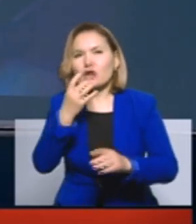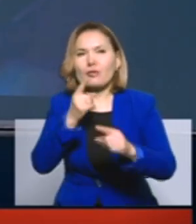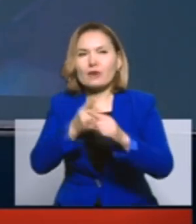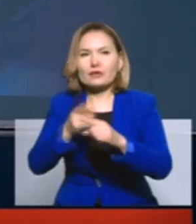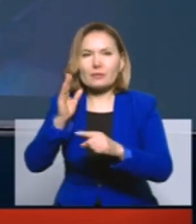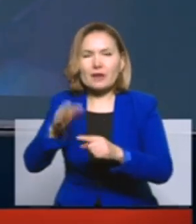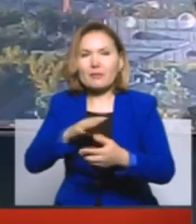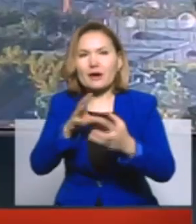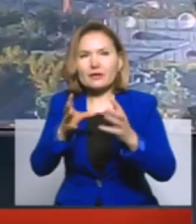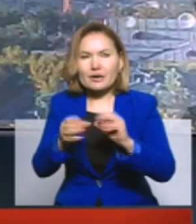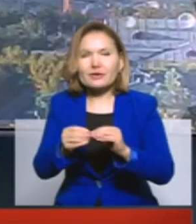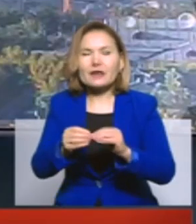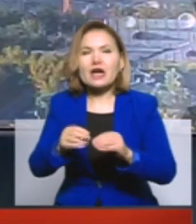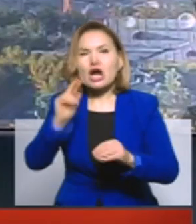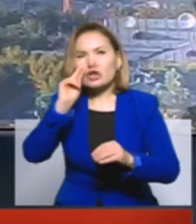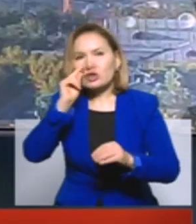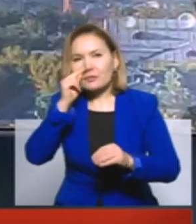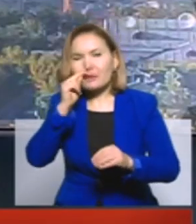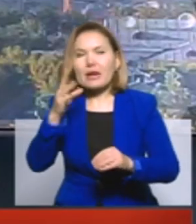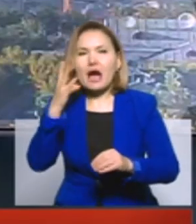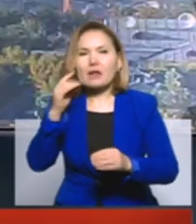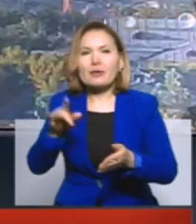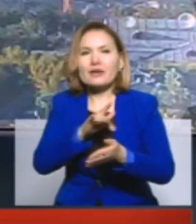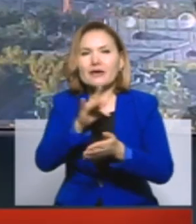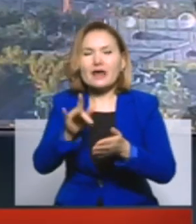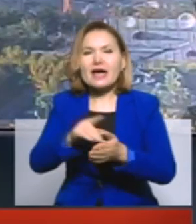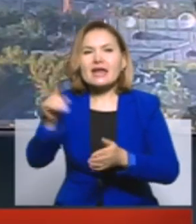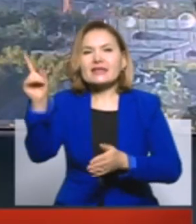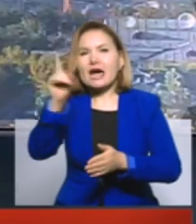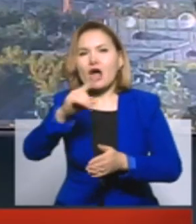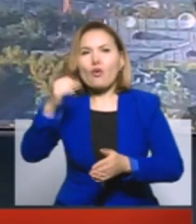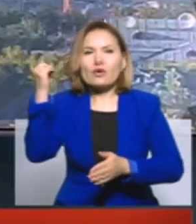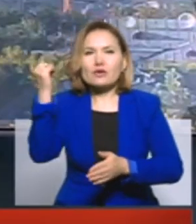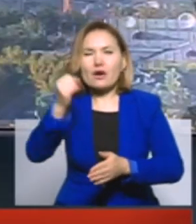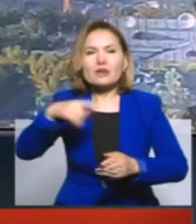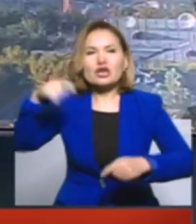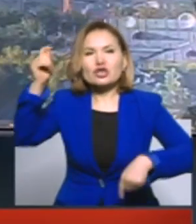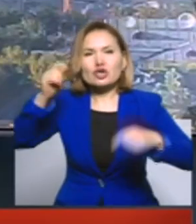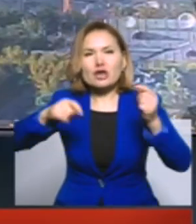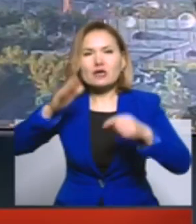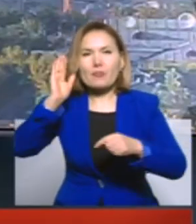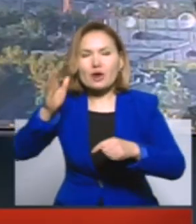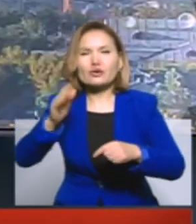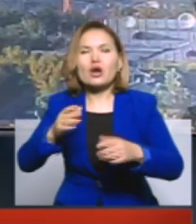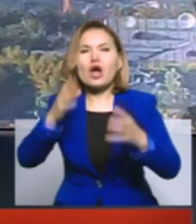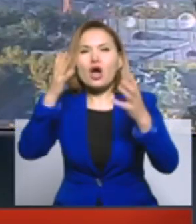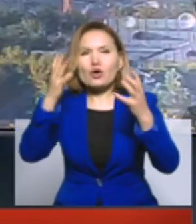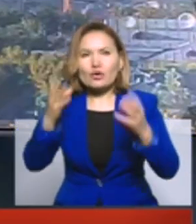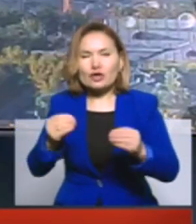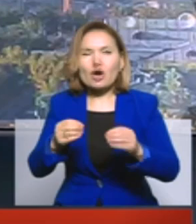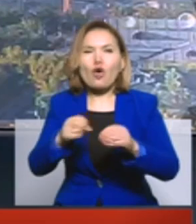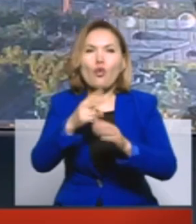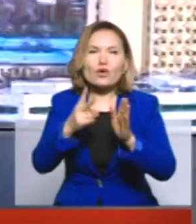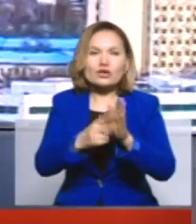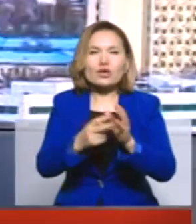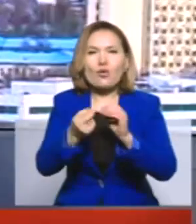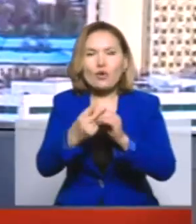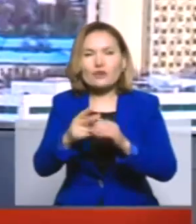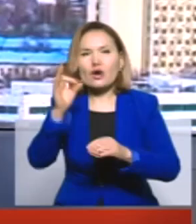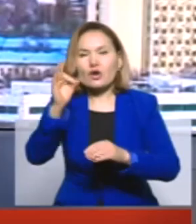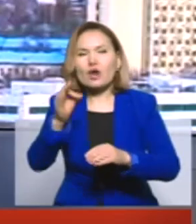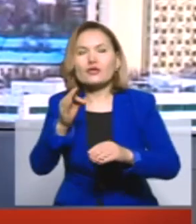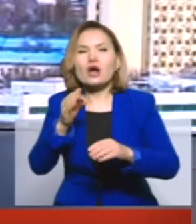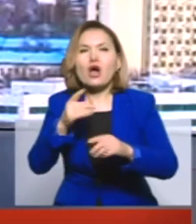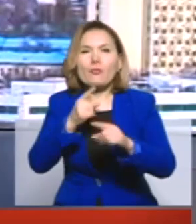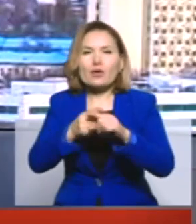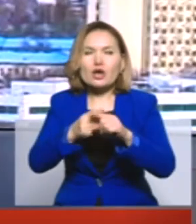жоғары. Мегаполистерге тоқталсақ, Шымкент пен Алматыда найзағай ойнап, жауын шашын болады, күндіз 17-13 градус,